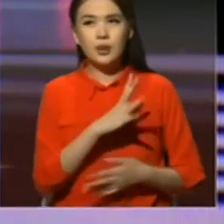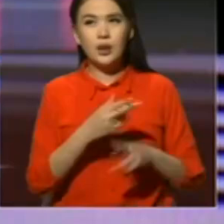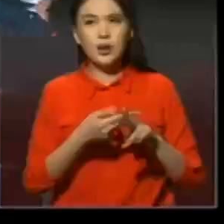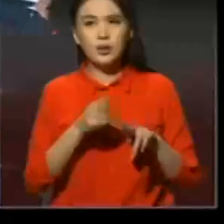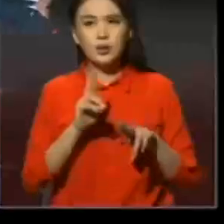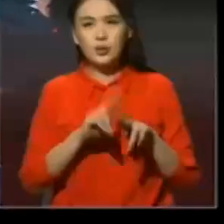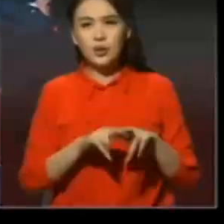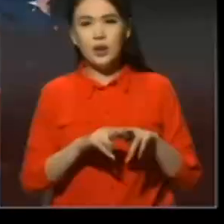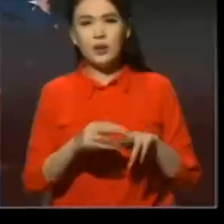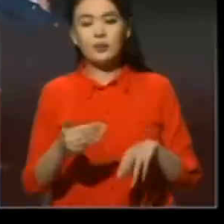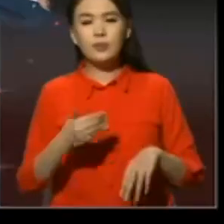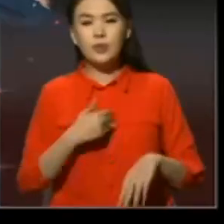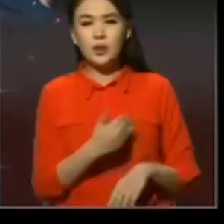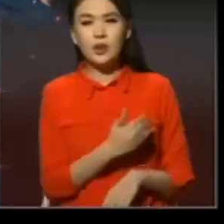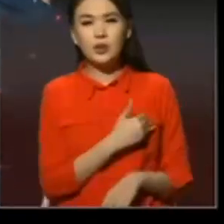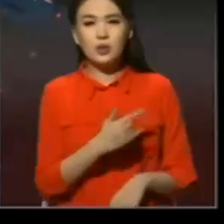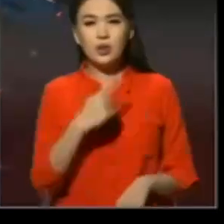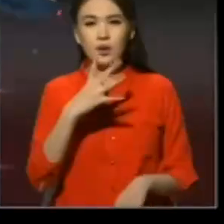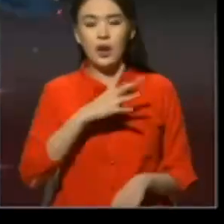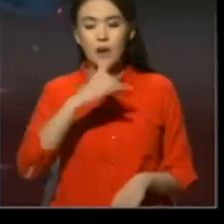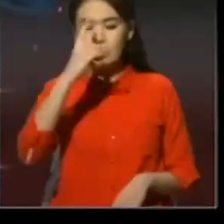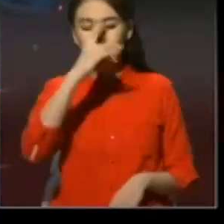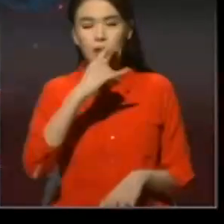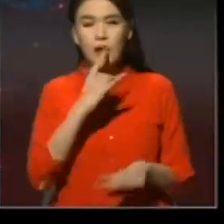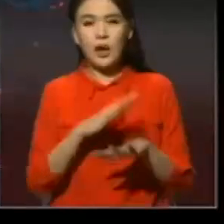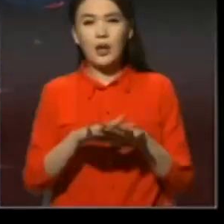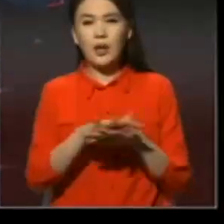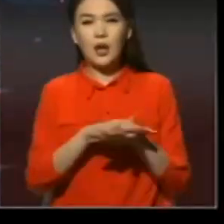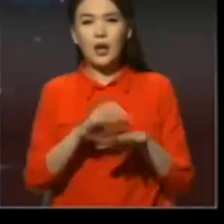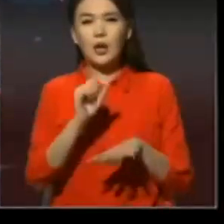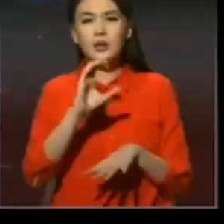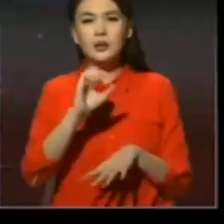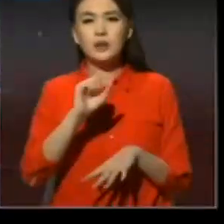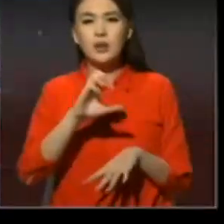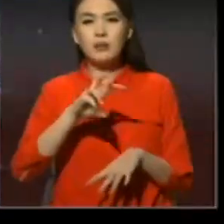айтайын, сол Қазақстан халқы ассамблеясы міне